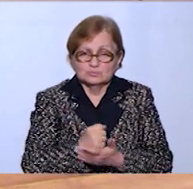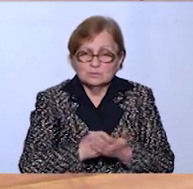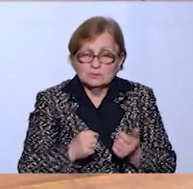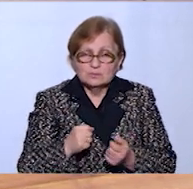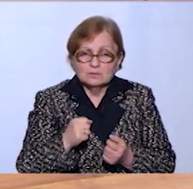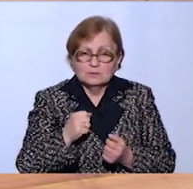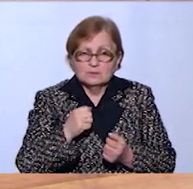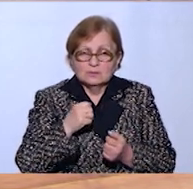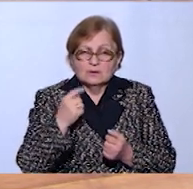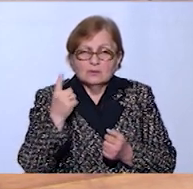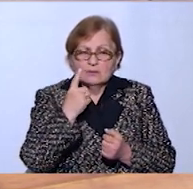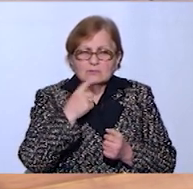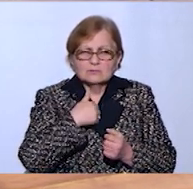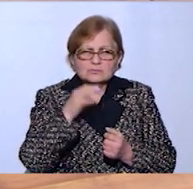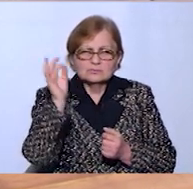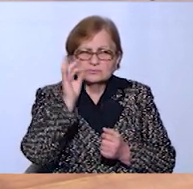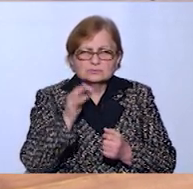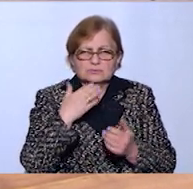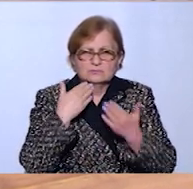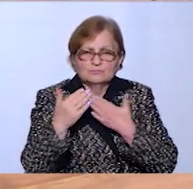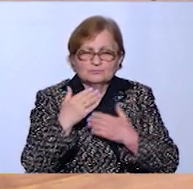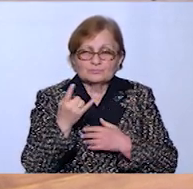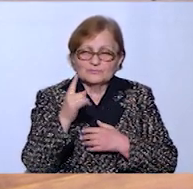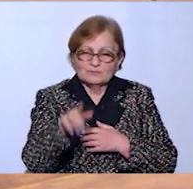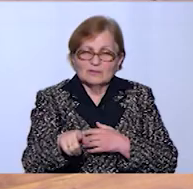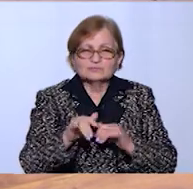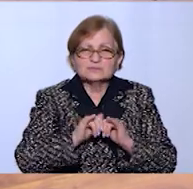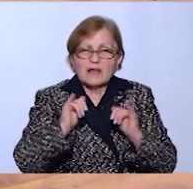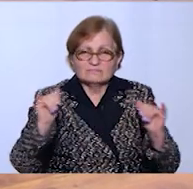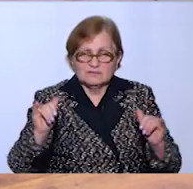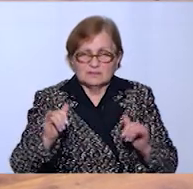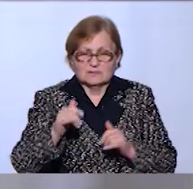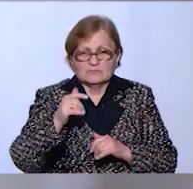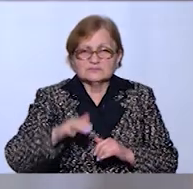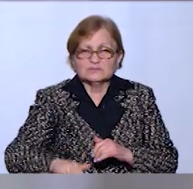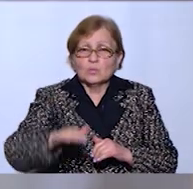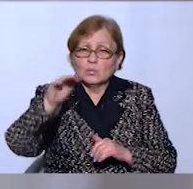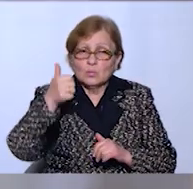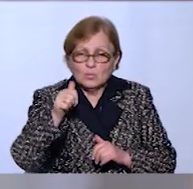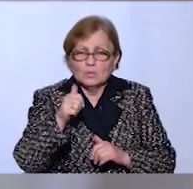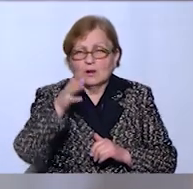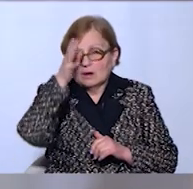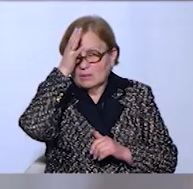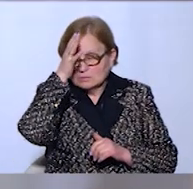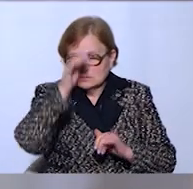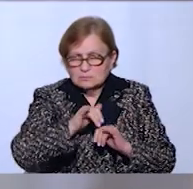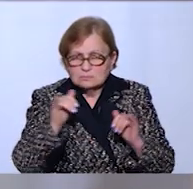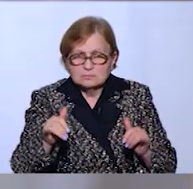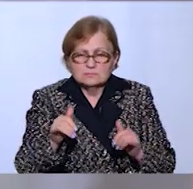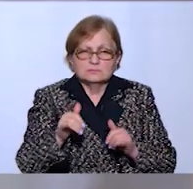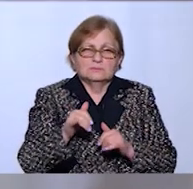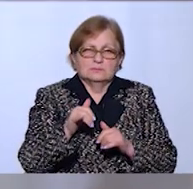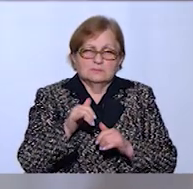შევუწყოთ ზოგადად ემოციური განვითარებაში, ასე თუ ისე მეტნაკლებად ცოტა უფრო დახურული თემა არის ხოლმე, იმიტომ რომ